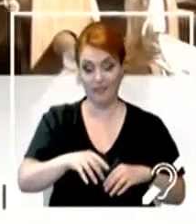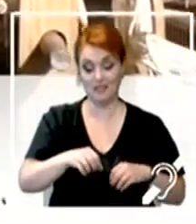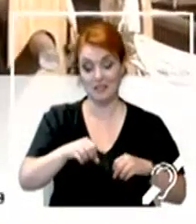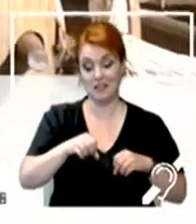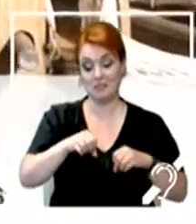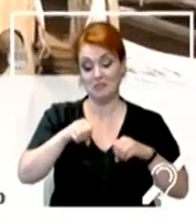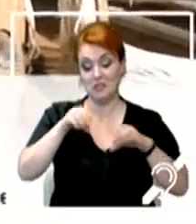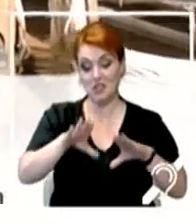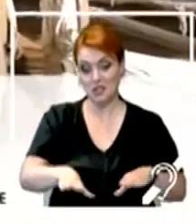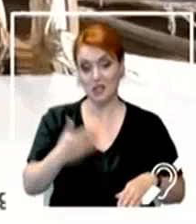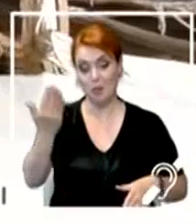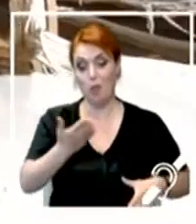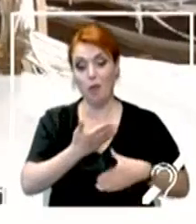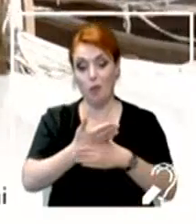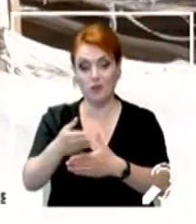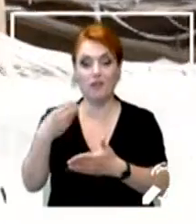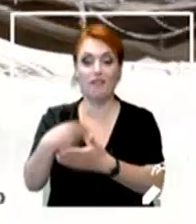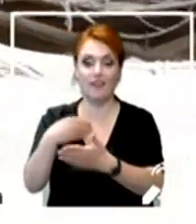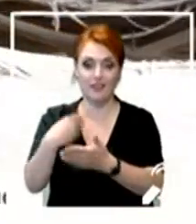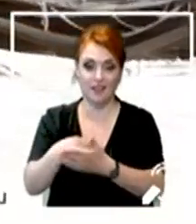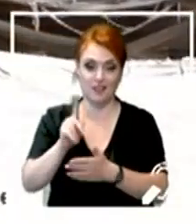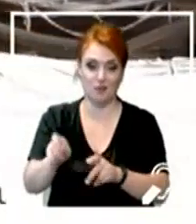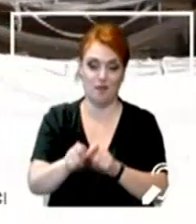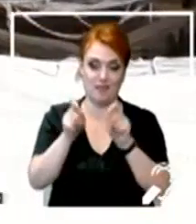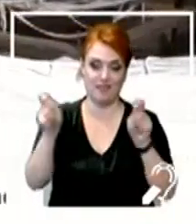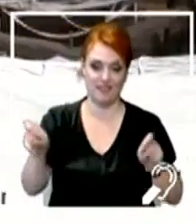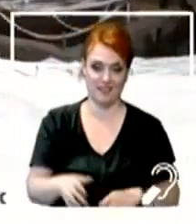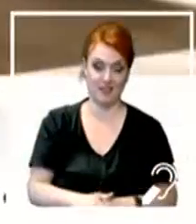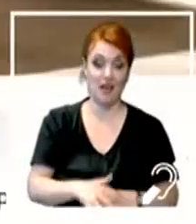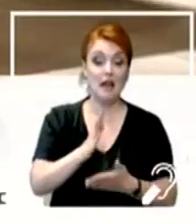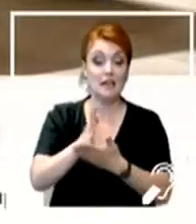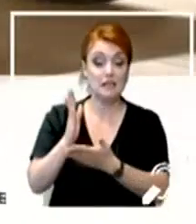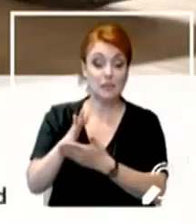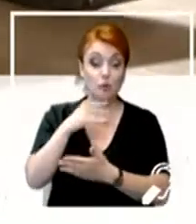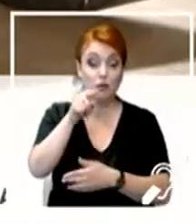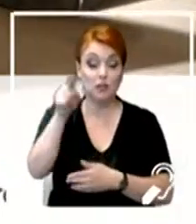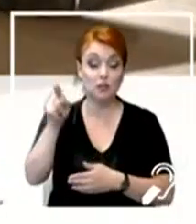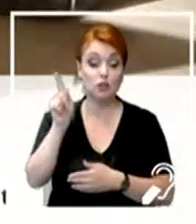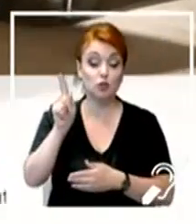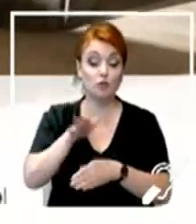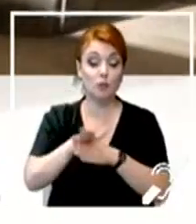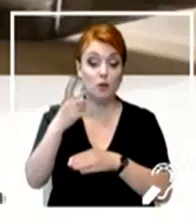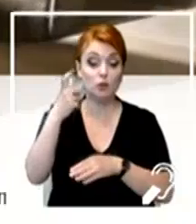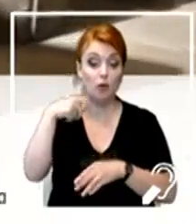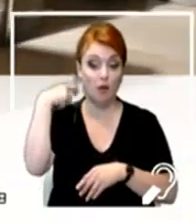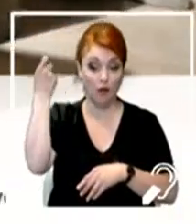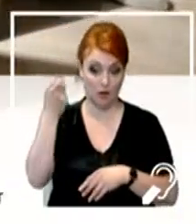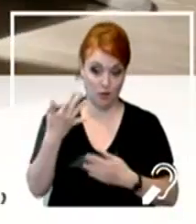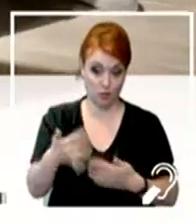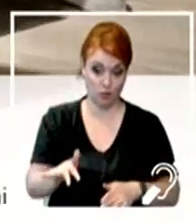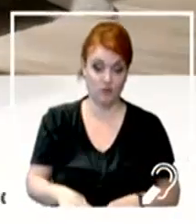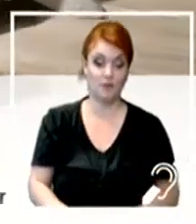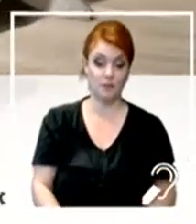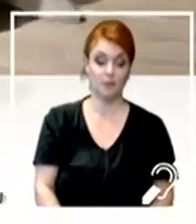Unele obiecte din muzeul din Voluca au și peste 100 de ani. Muzeul acesta este în primul rând un tribut